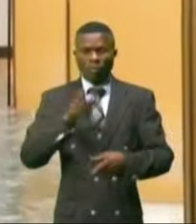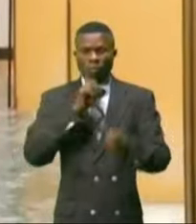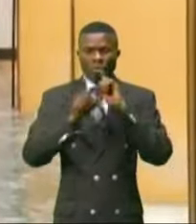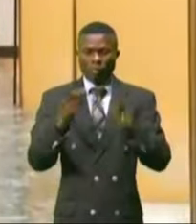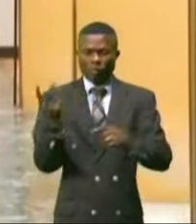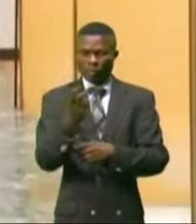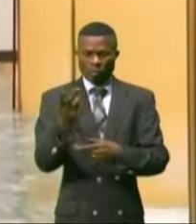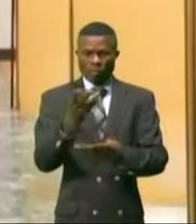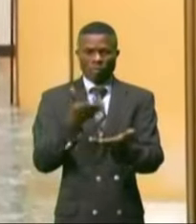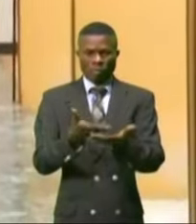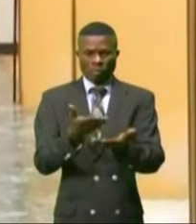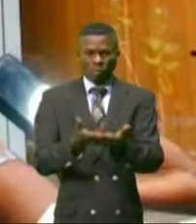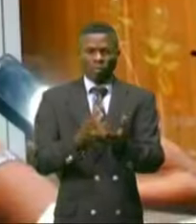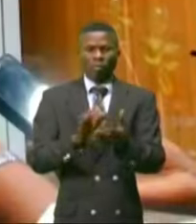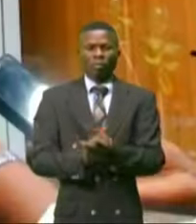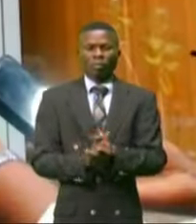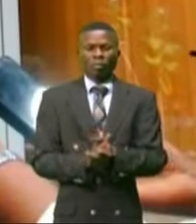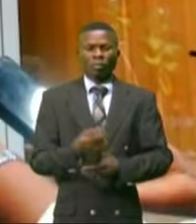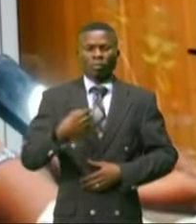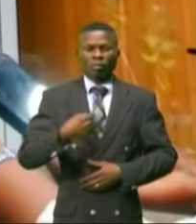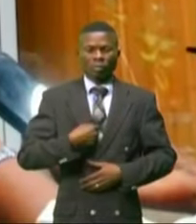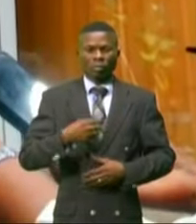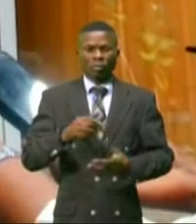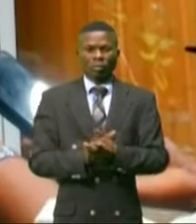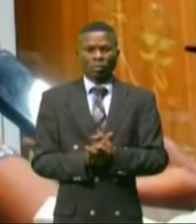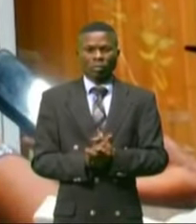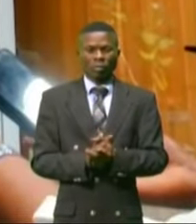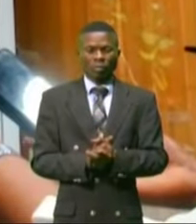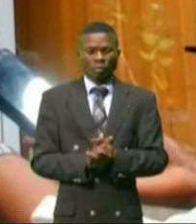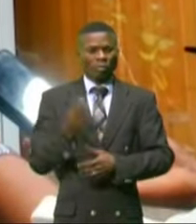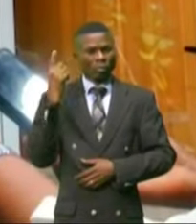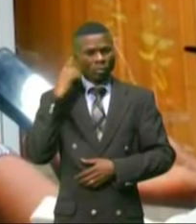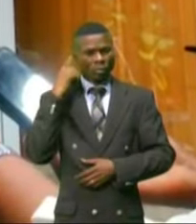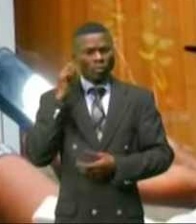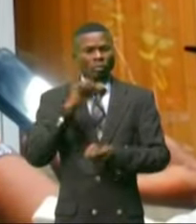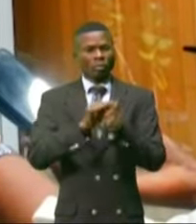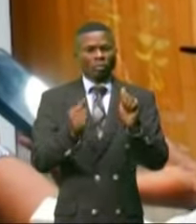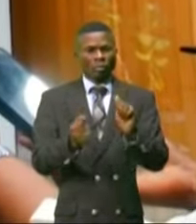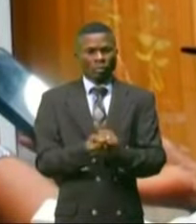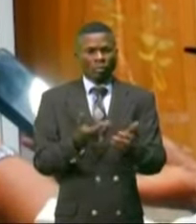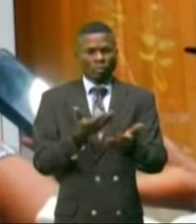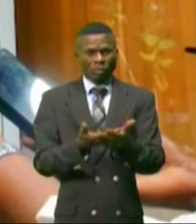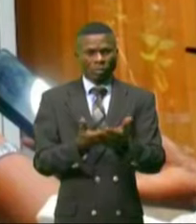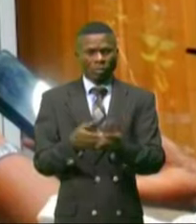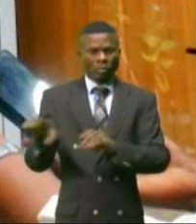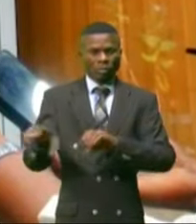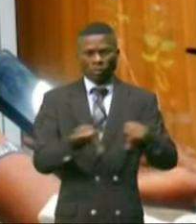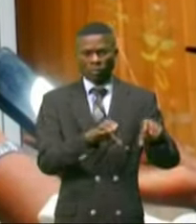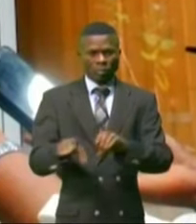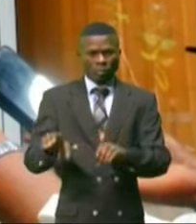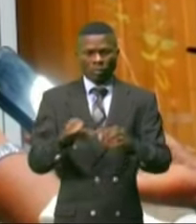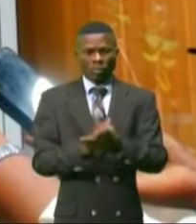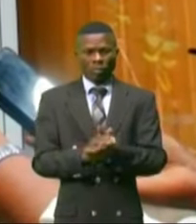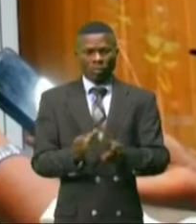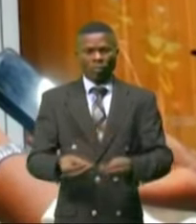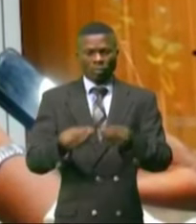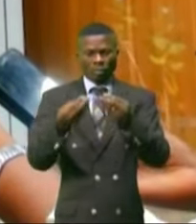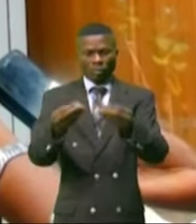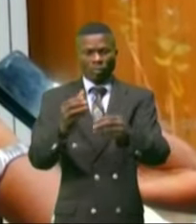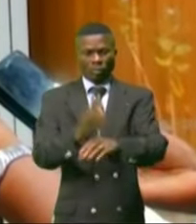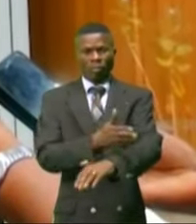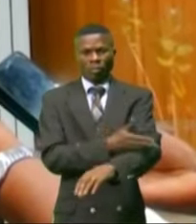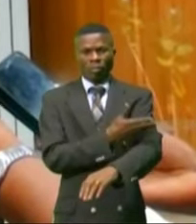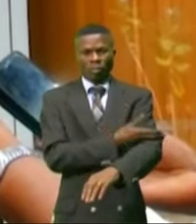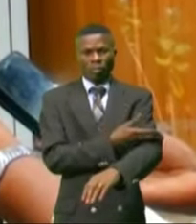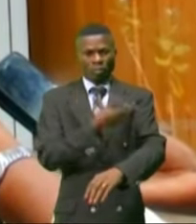de cette rencontre. J'ai aussi parlé avec lui par rapport à nos activités qu'on va mener ensemble pour